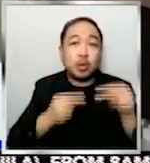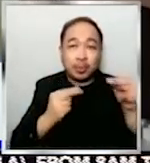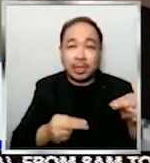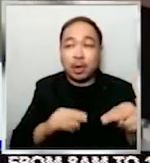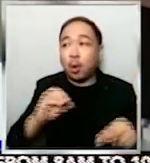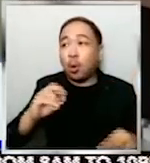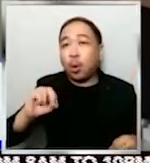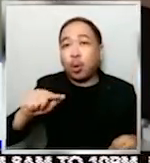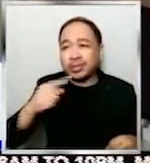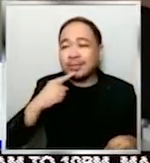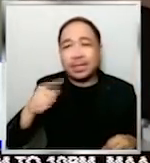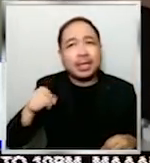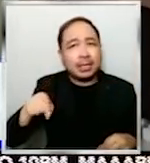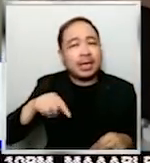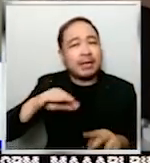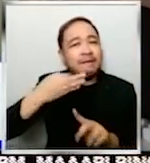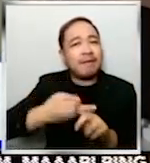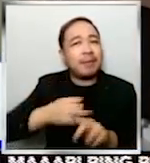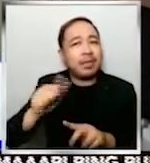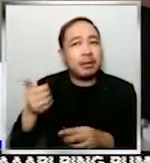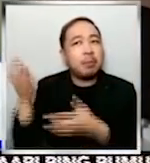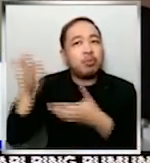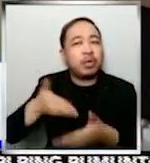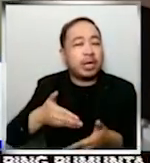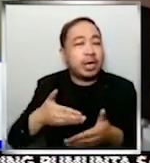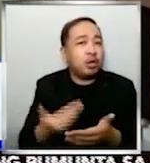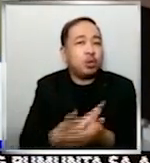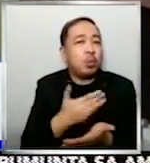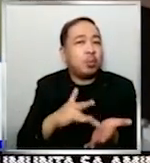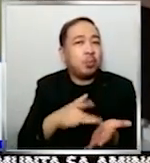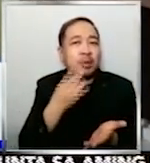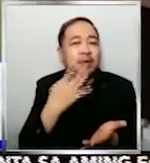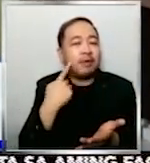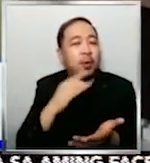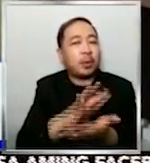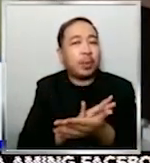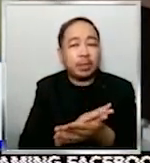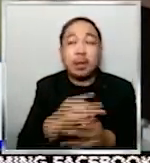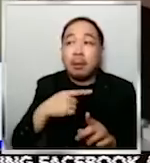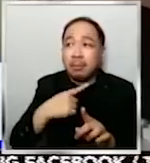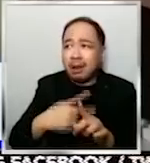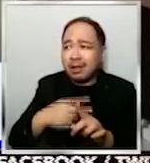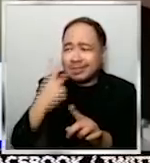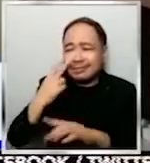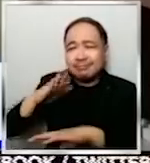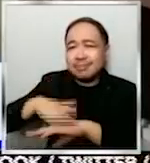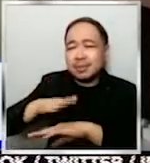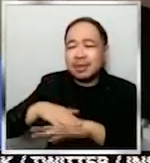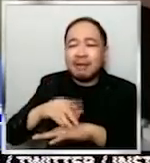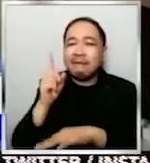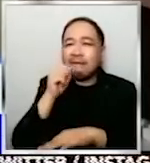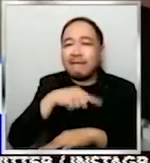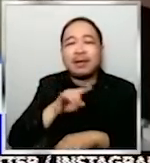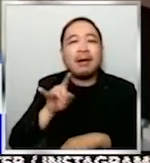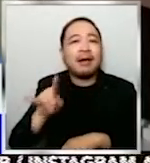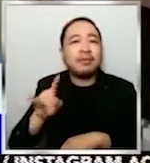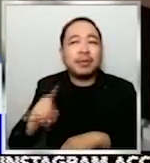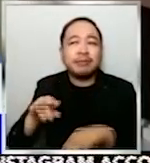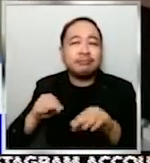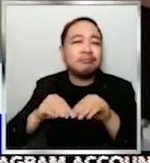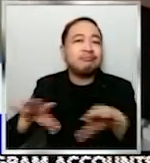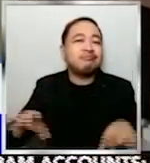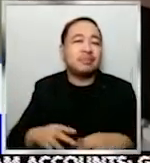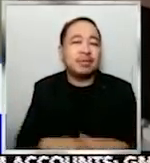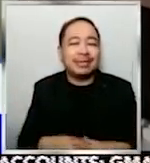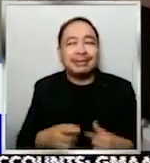ng Maynila. Tinukoy din ni Ong ang mga peking advertisement na lumalabas. Natatawa ako kasi maraming mga fake